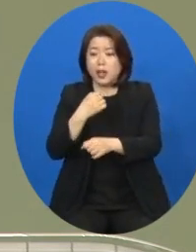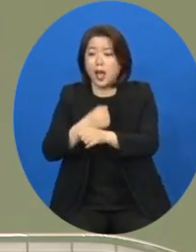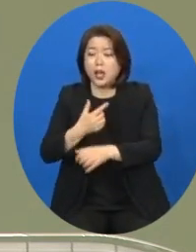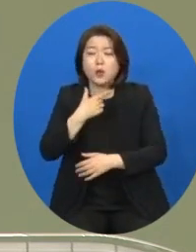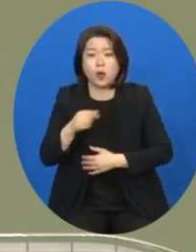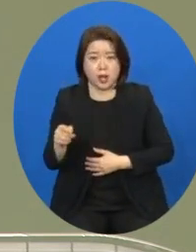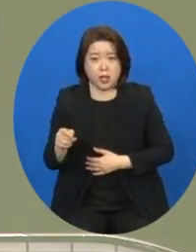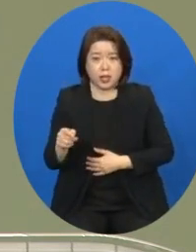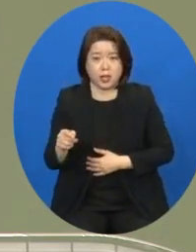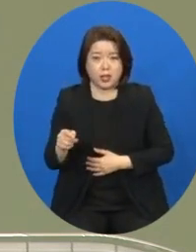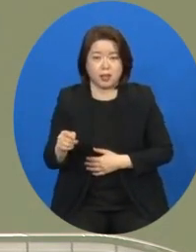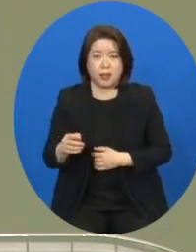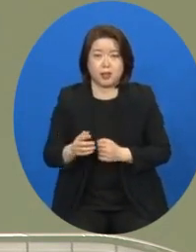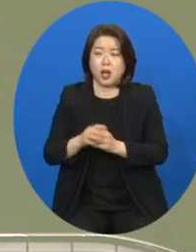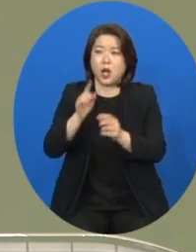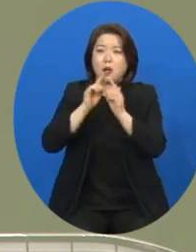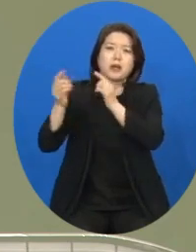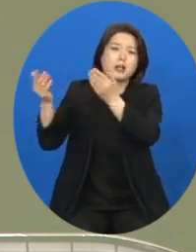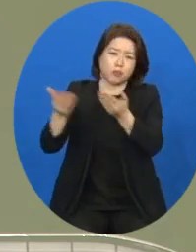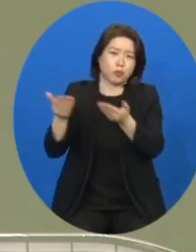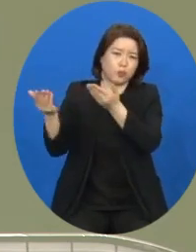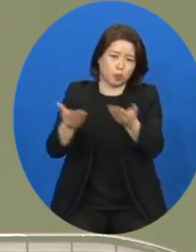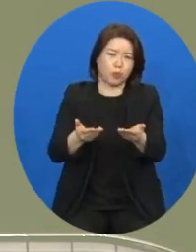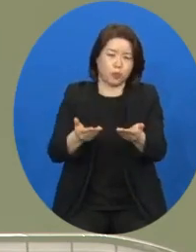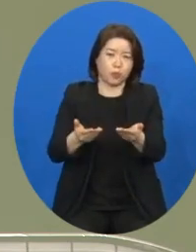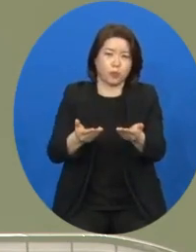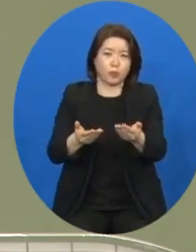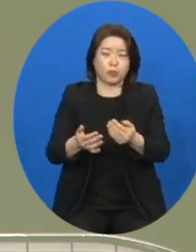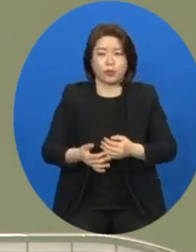원한다. 말씀하실 거예요.